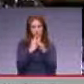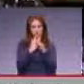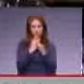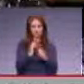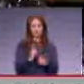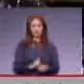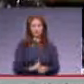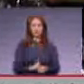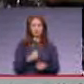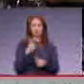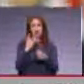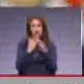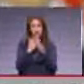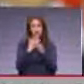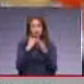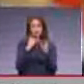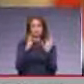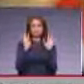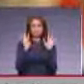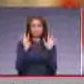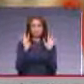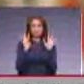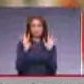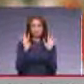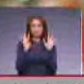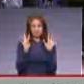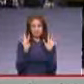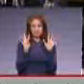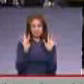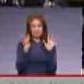حياتك؟ 9 سنين. الرئيس كان عارف؟